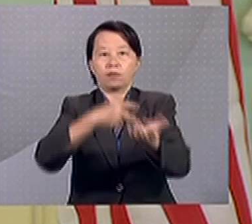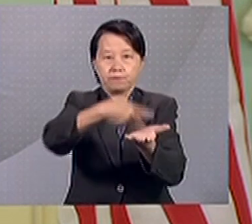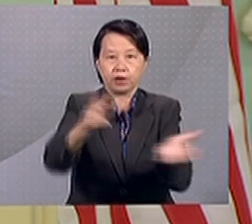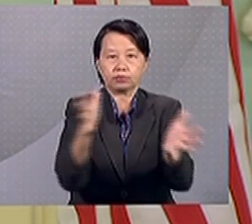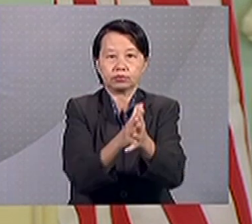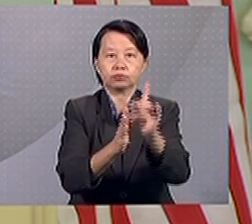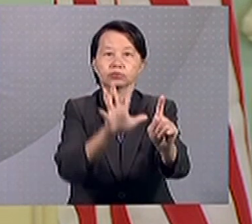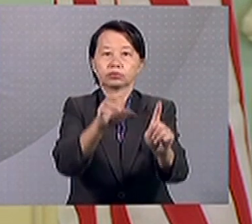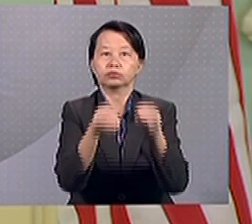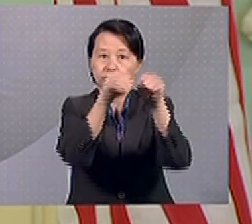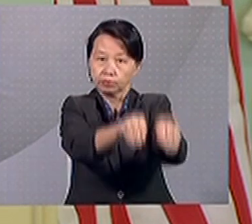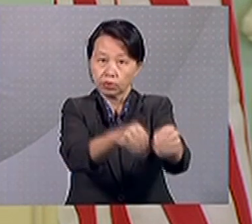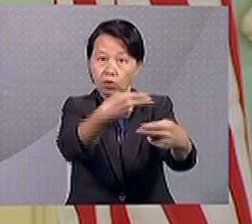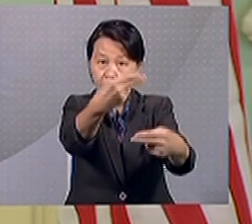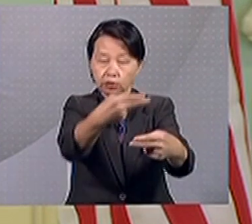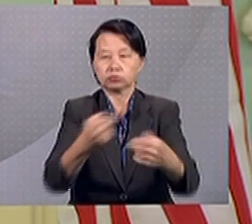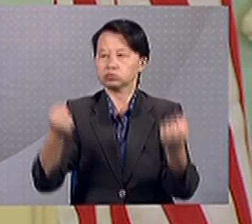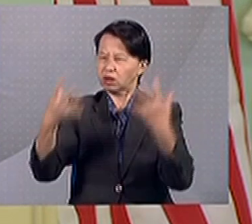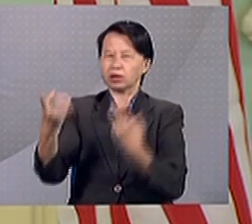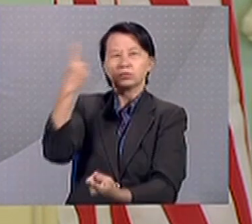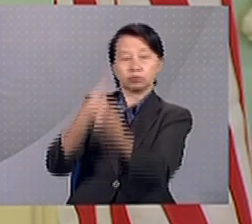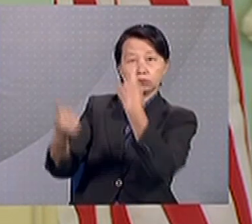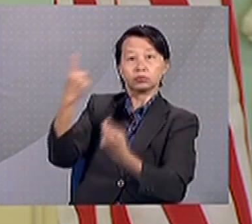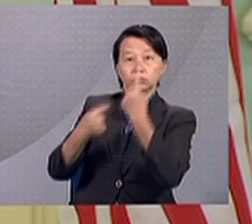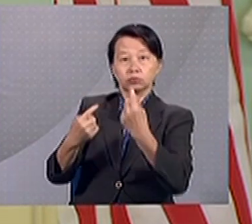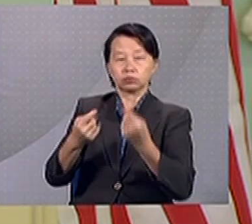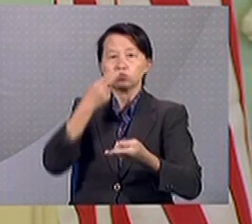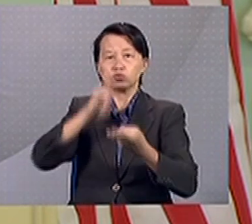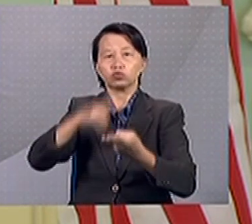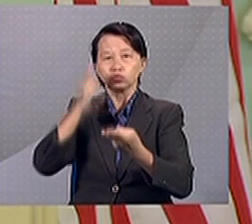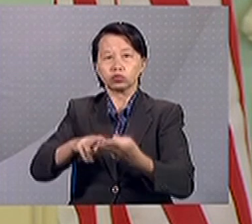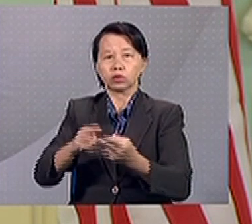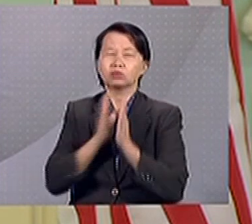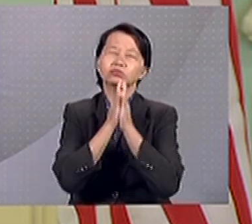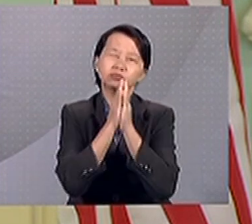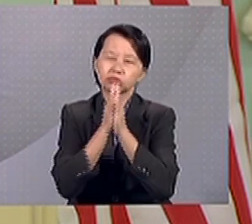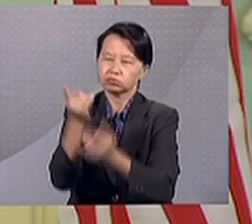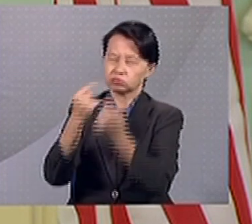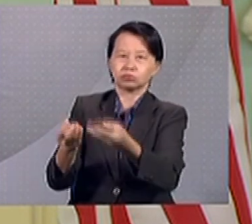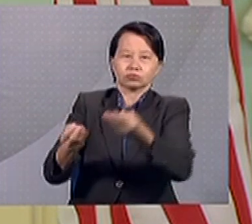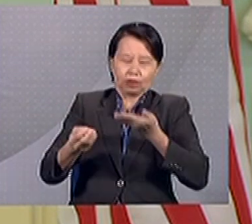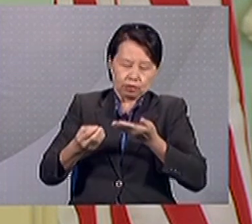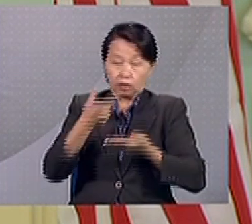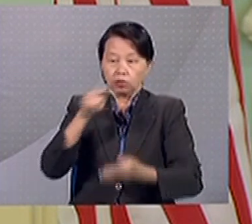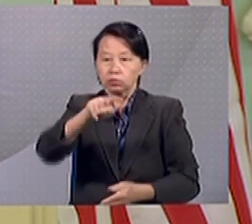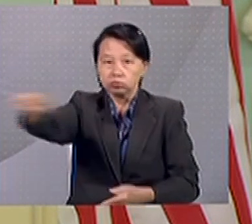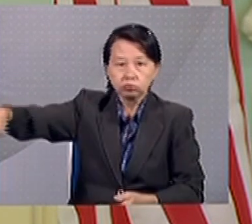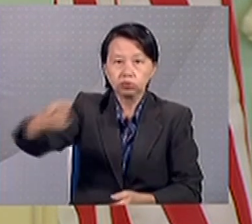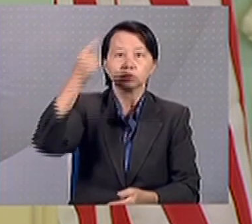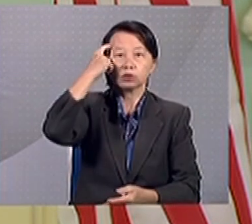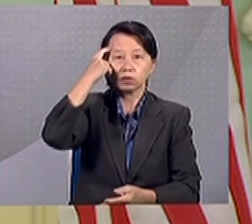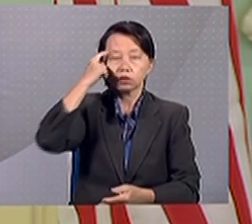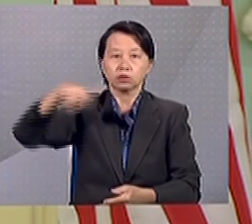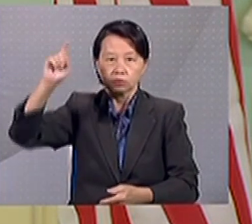ramai yang bertanya, ramai yang membuat surat rayuan dan sebagainya kerana mereka menganggap